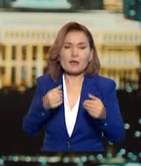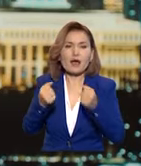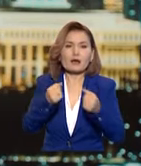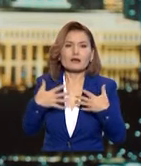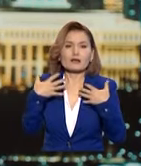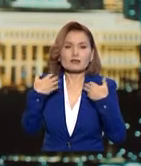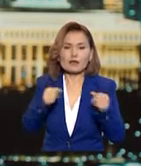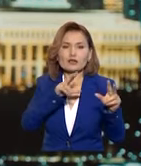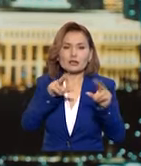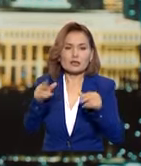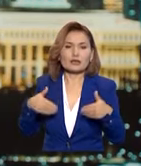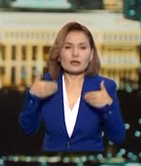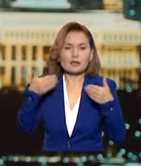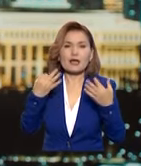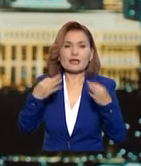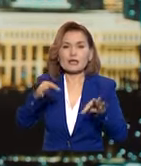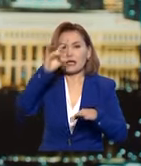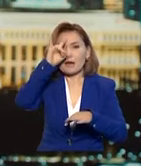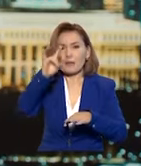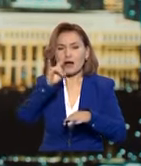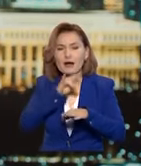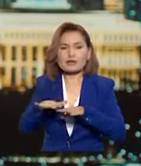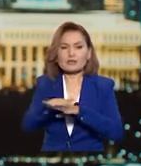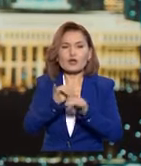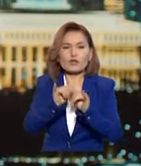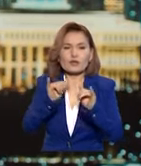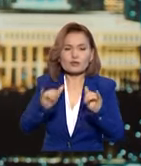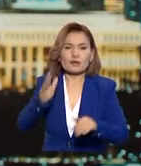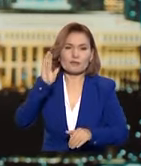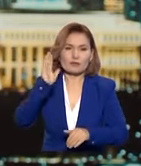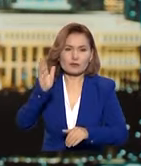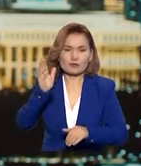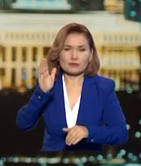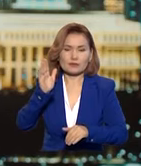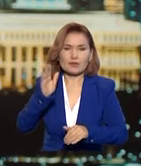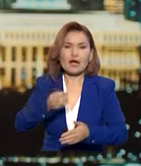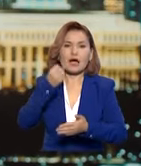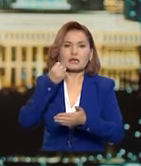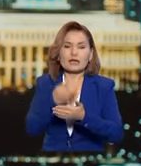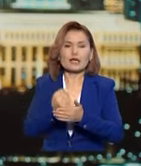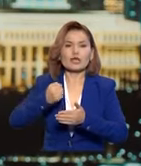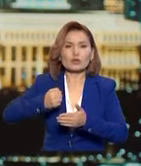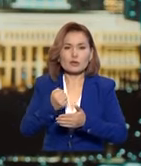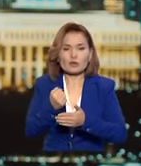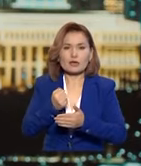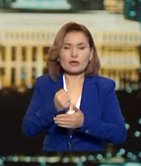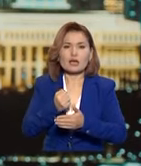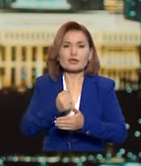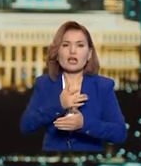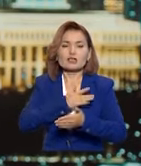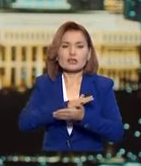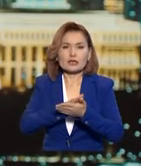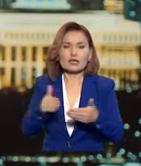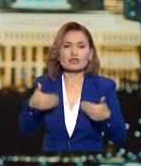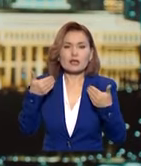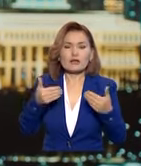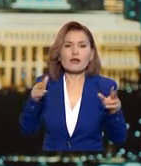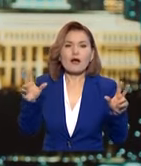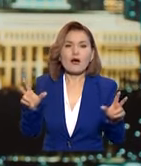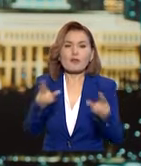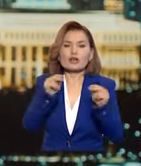бақыт тілеймін. Егемен еліміз өсіп өркендей берсін. Дорогие друзья, от всей души желаю вам